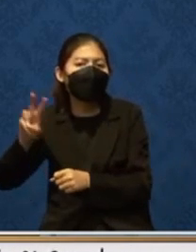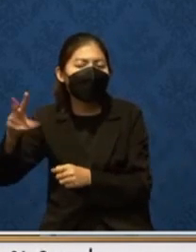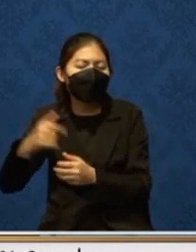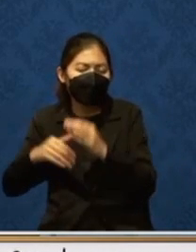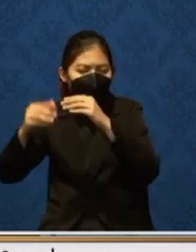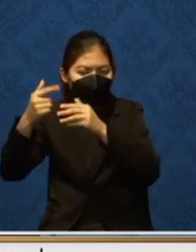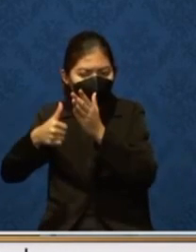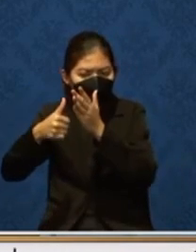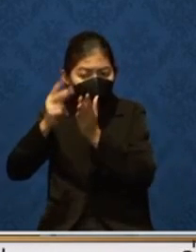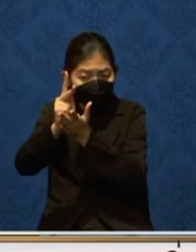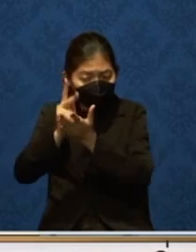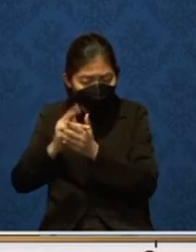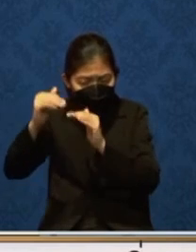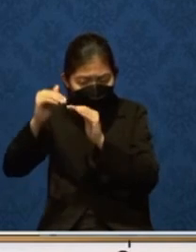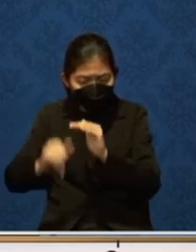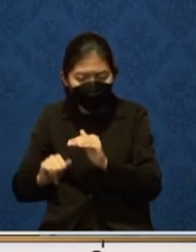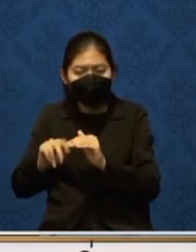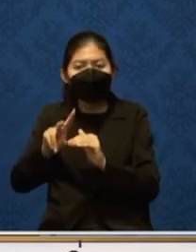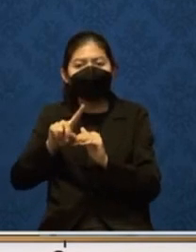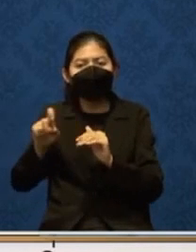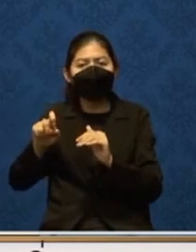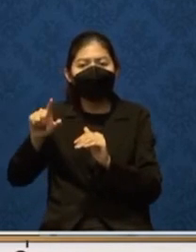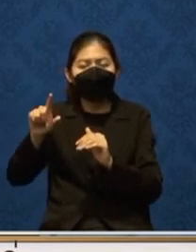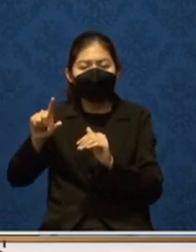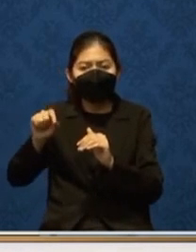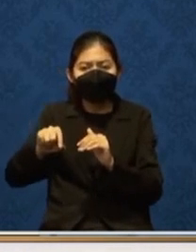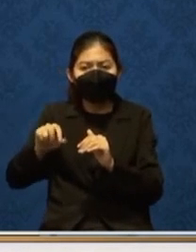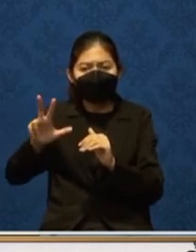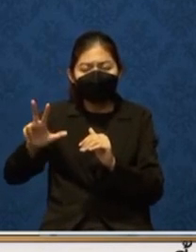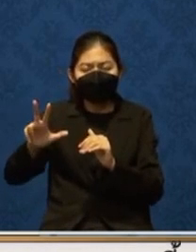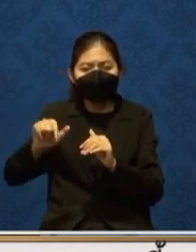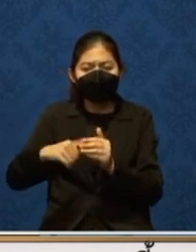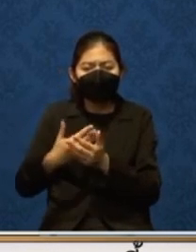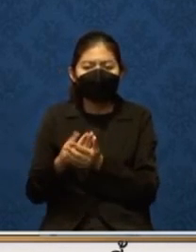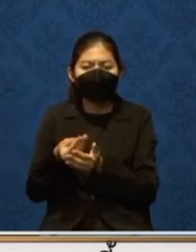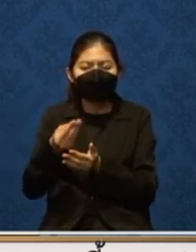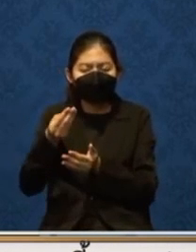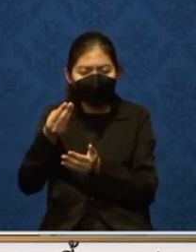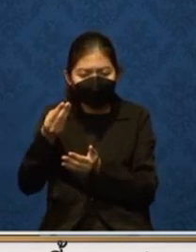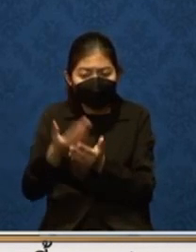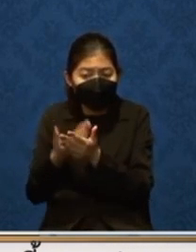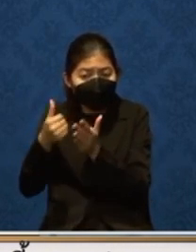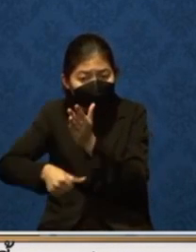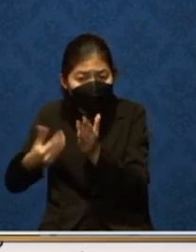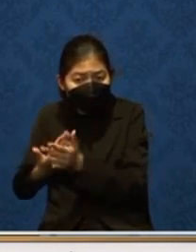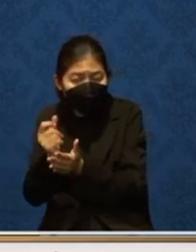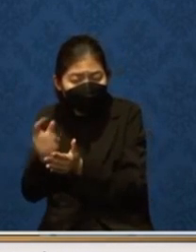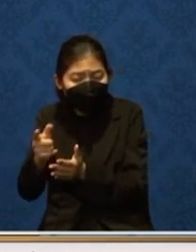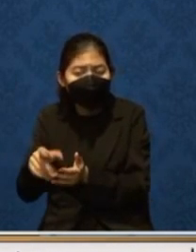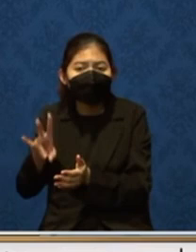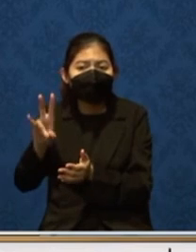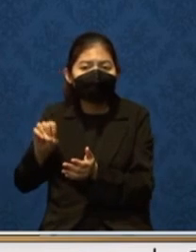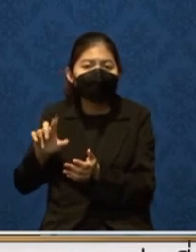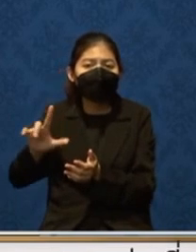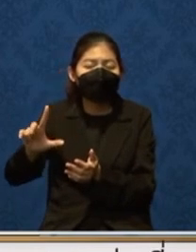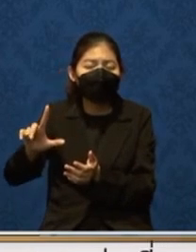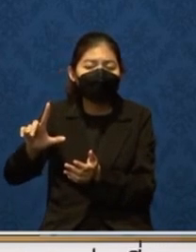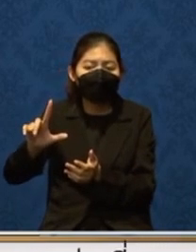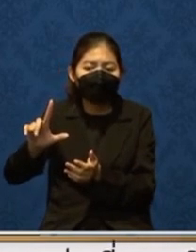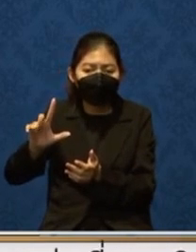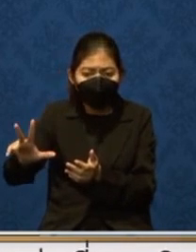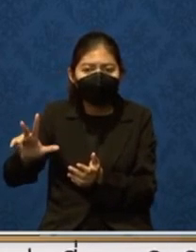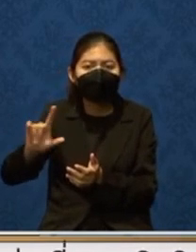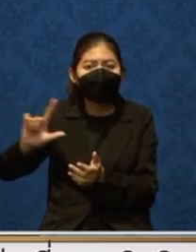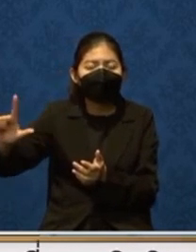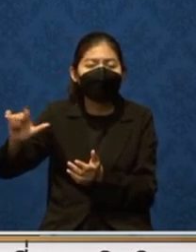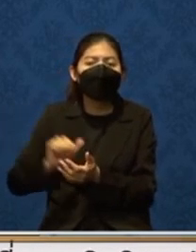143.2 ล้านบาท เท่ากัมการใช้นี่คืนไป 78.3้านแต่ใปี 63ครับ ใน